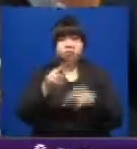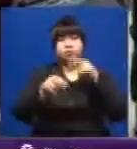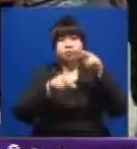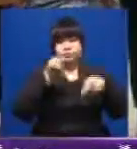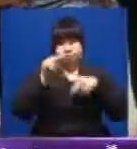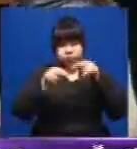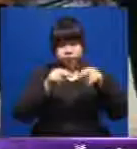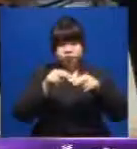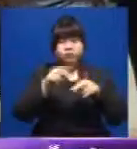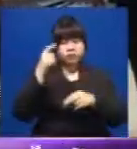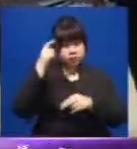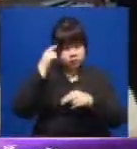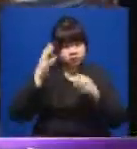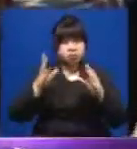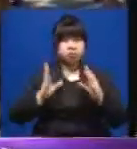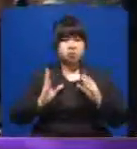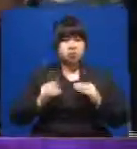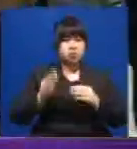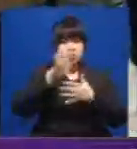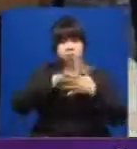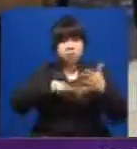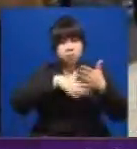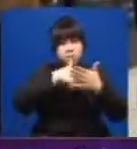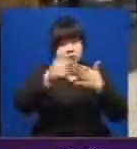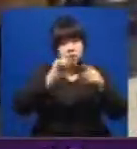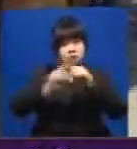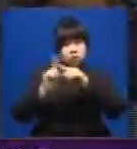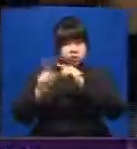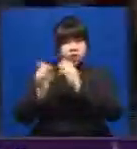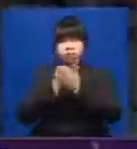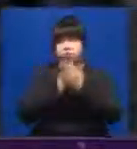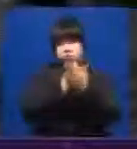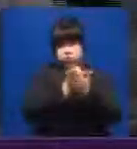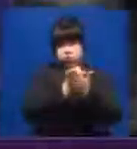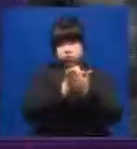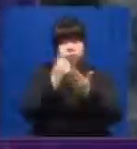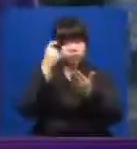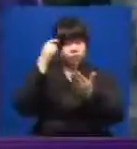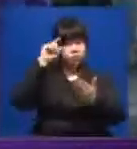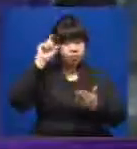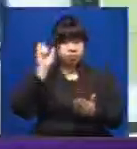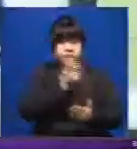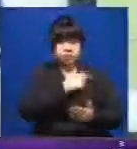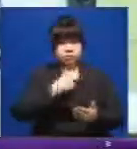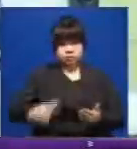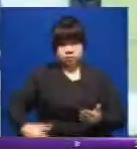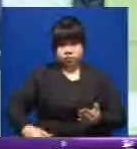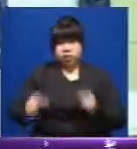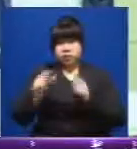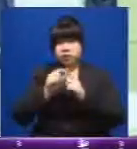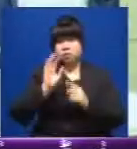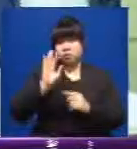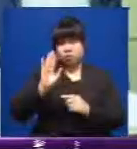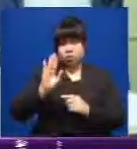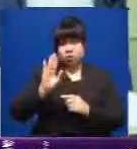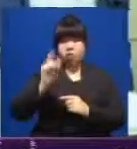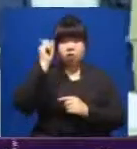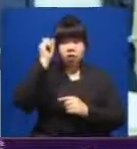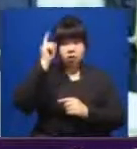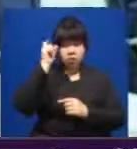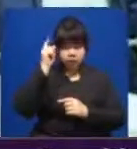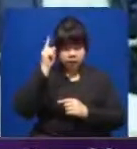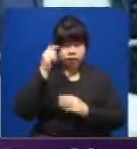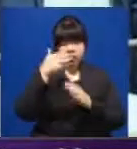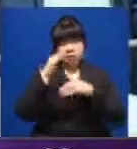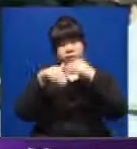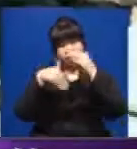จะเร่งหามาตรการในการป้องกันความสูญเสียโดยน้อมนำพระราชดำริของพระบาทสมเด็จพระเจ้าอยู่หัวเรื่องเข้าใจเข้าถึงพัฒนา